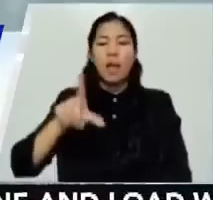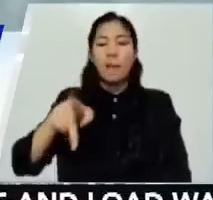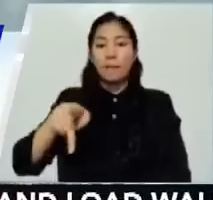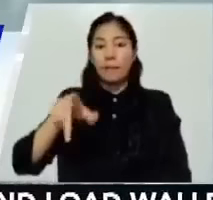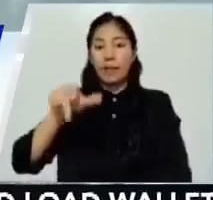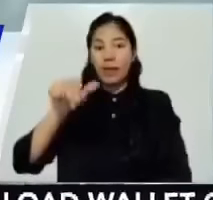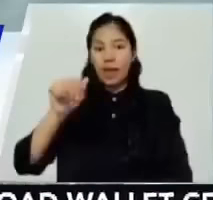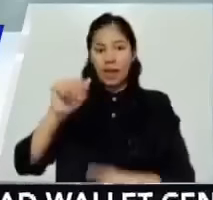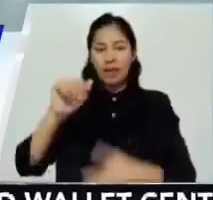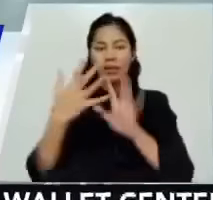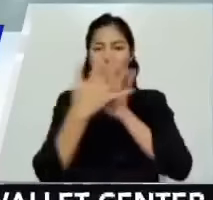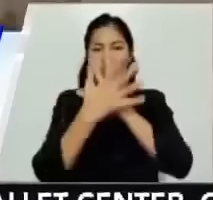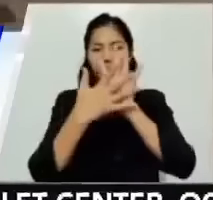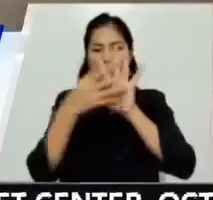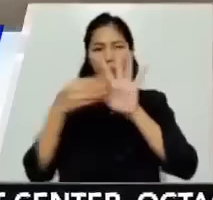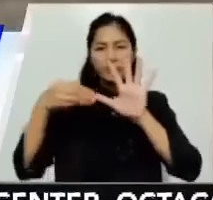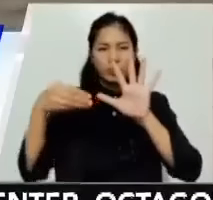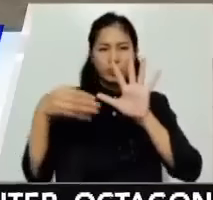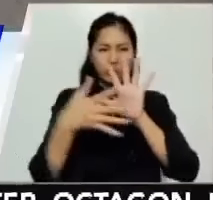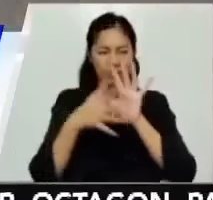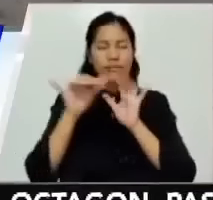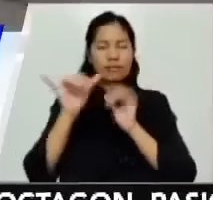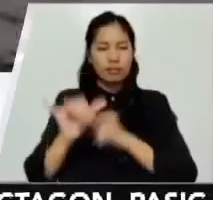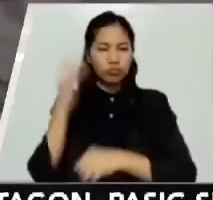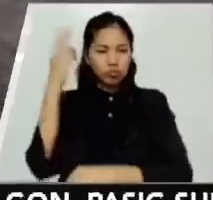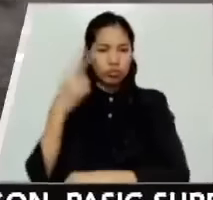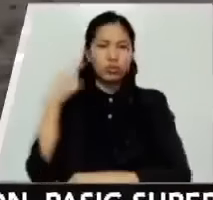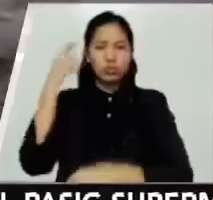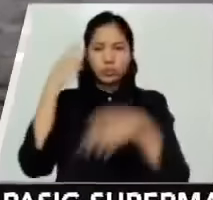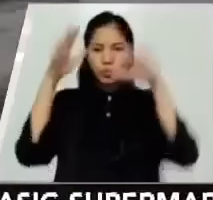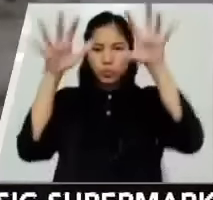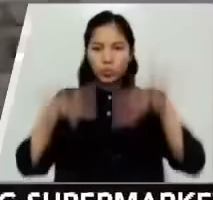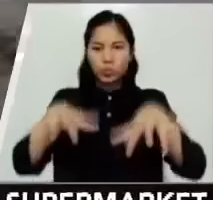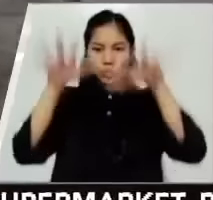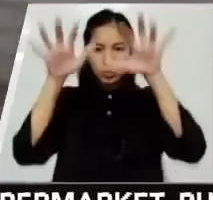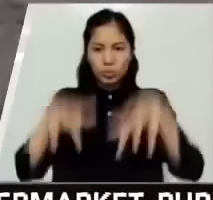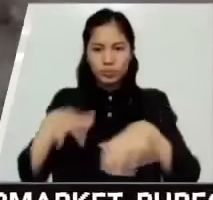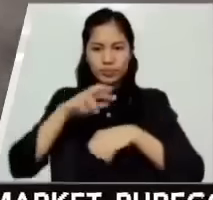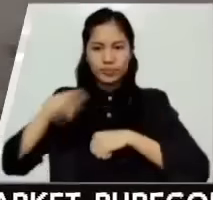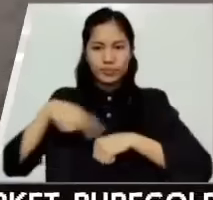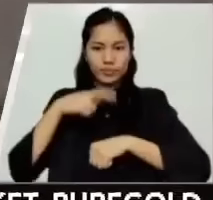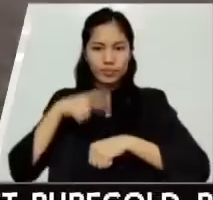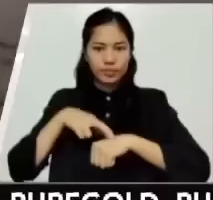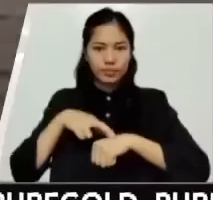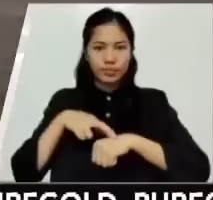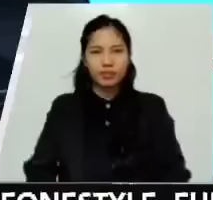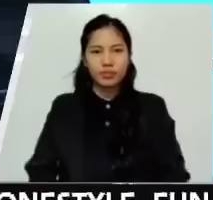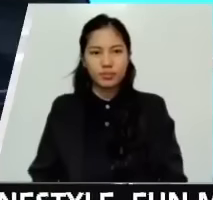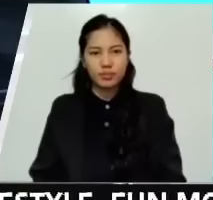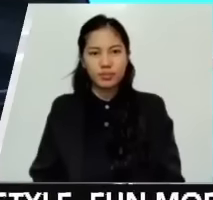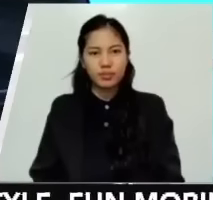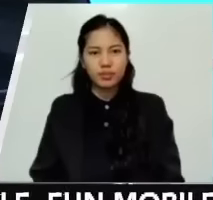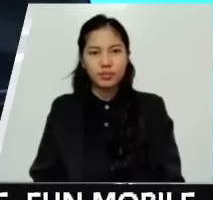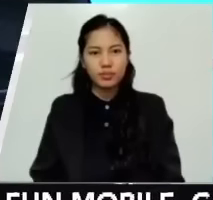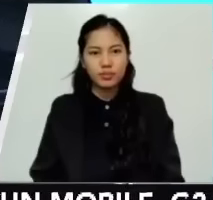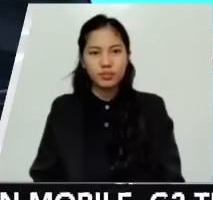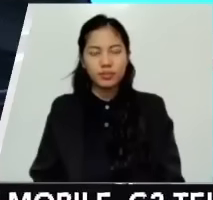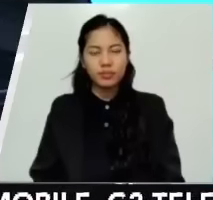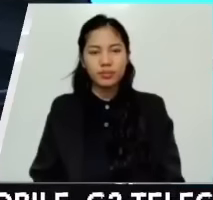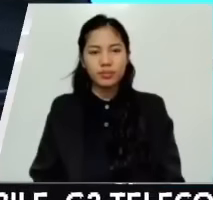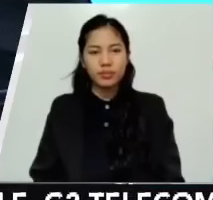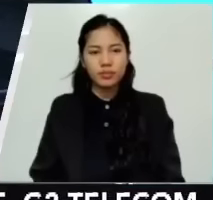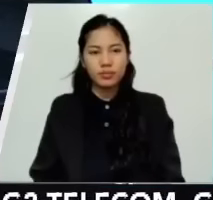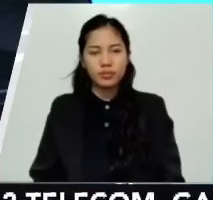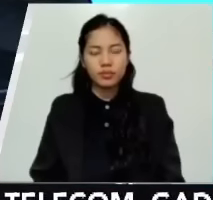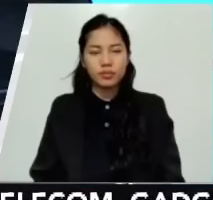ang nagpapaulan sa rehiyon. Bam Alegre, nagbabalita para sa GMA Integrated News. Sa gitna naman po ng